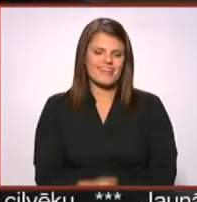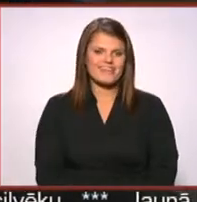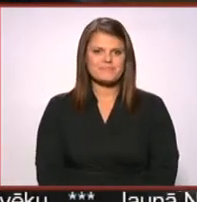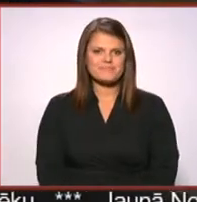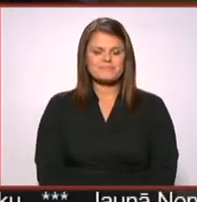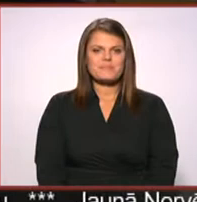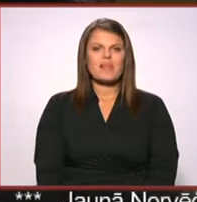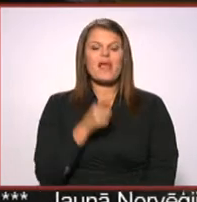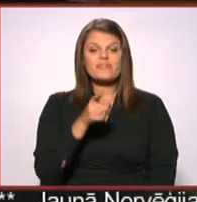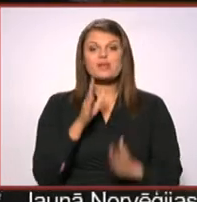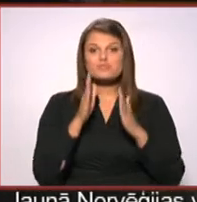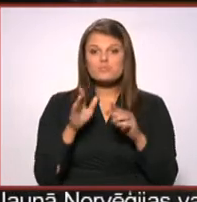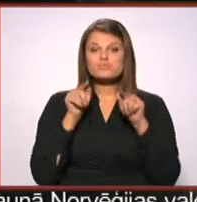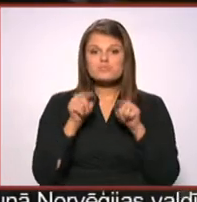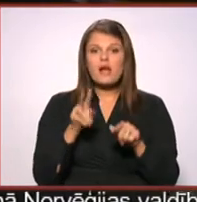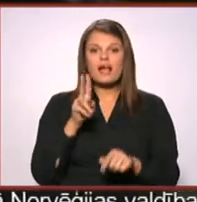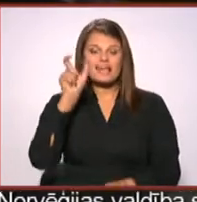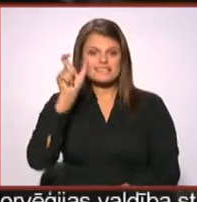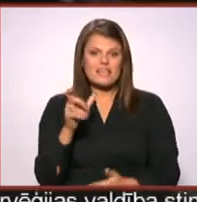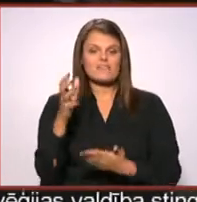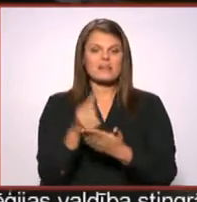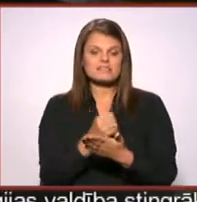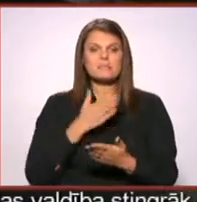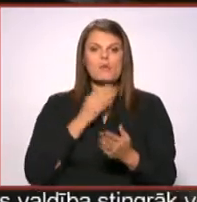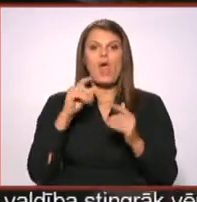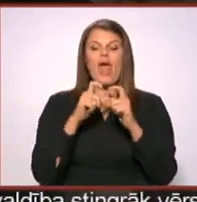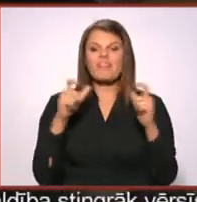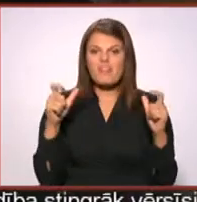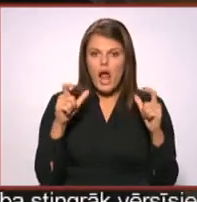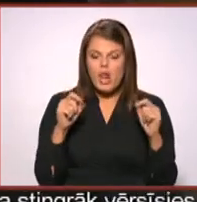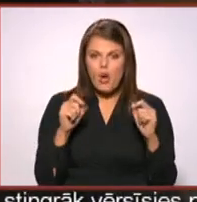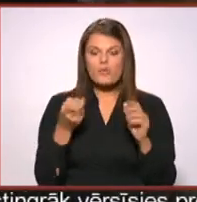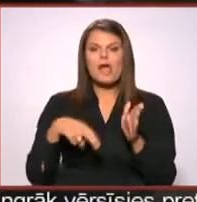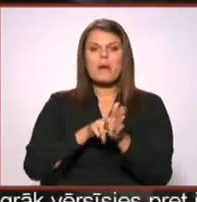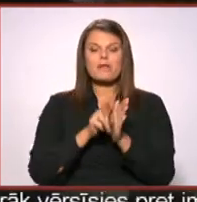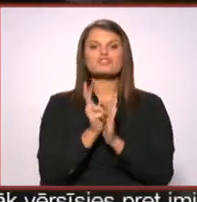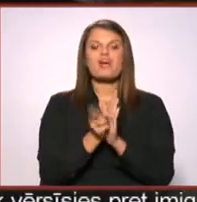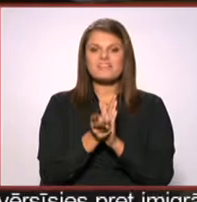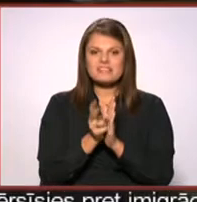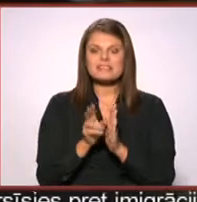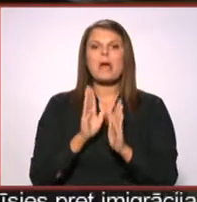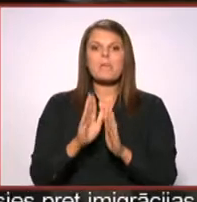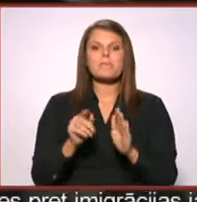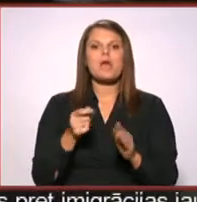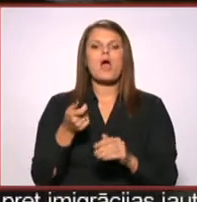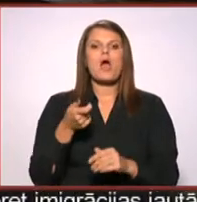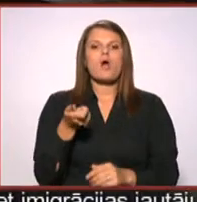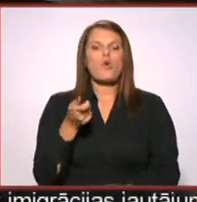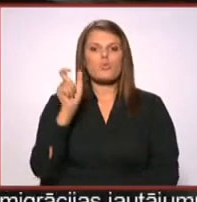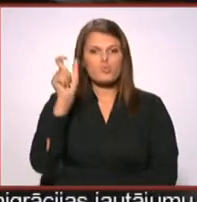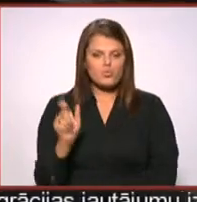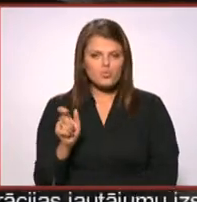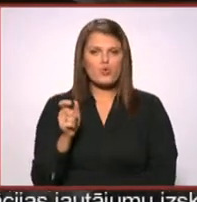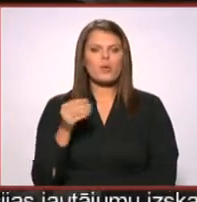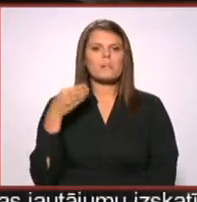Tātad praktiski tas izpaudīsies tā, ka cilvēks ņem rokās savu etalonu, kāp iekšā vilcienā, iet pie konduktora, ja tā var